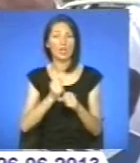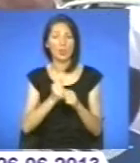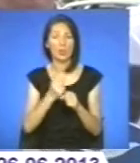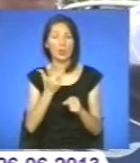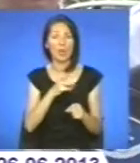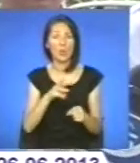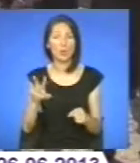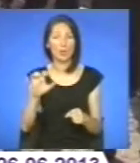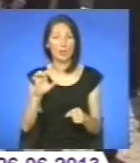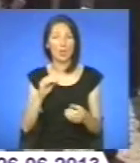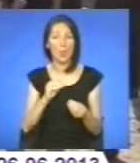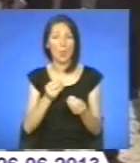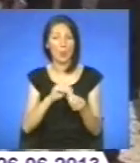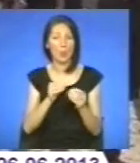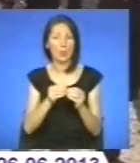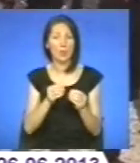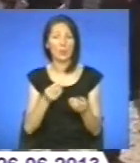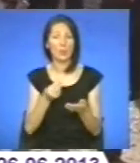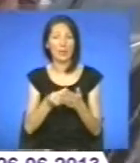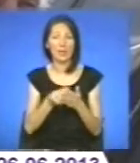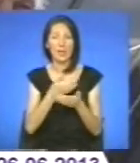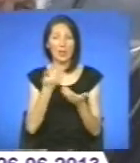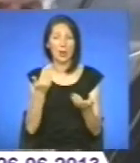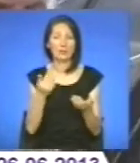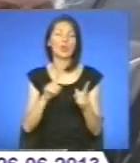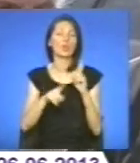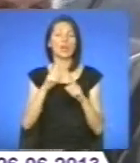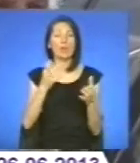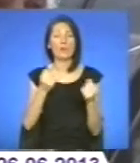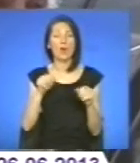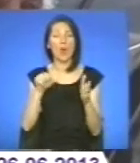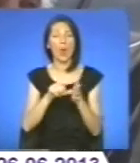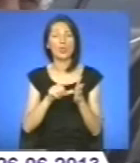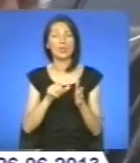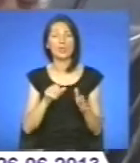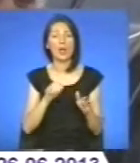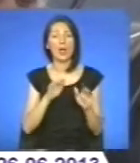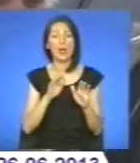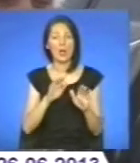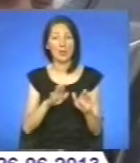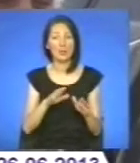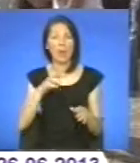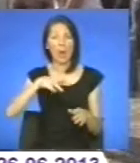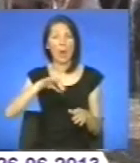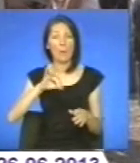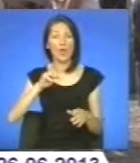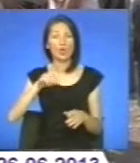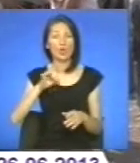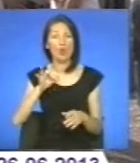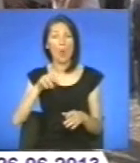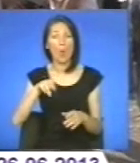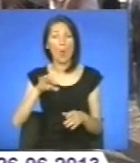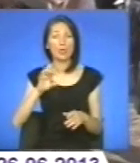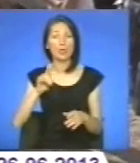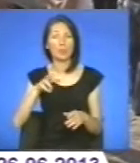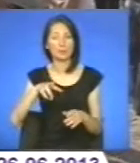даному об'єкту немає. У нараді взяв участь намісник Свято-Успенської Почаївської лаври митрополит Володимир Мороз. Він подякував